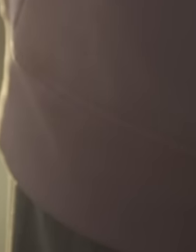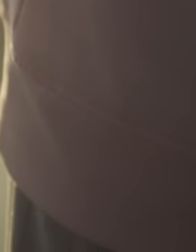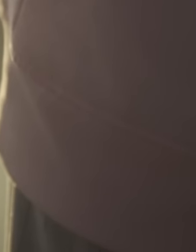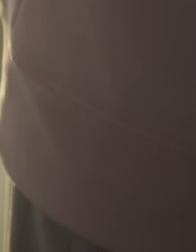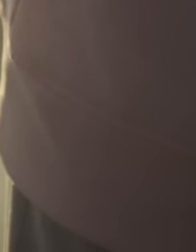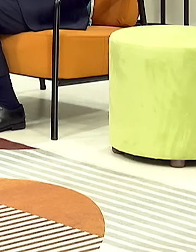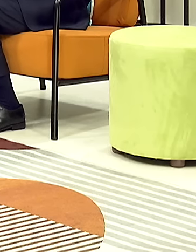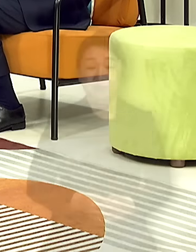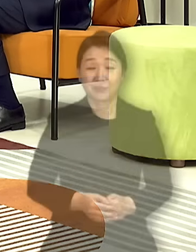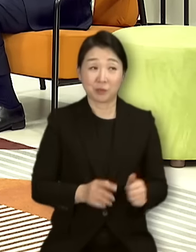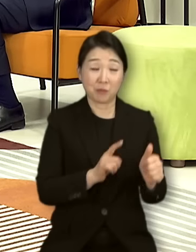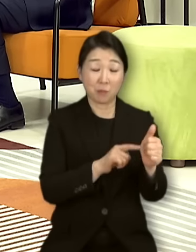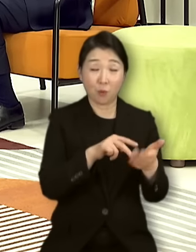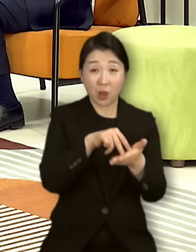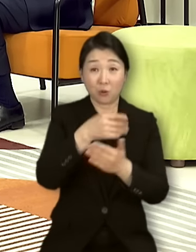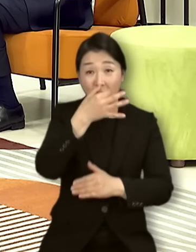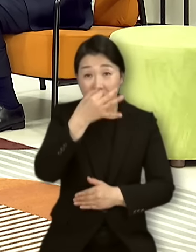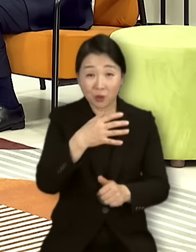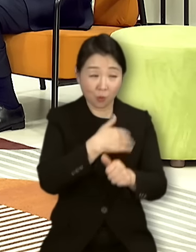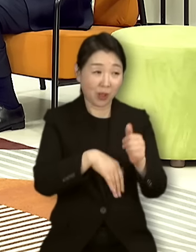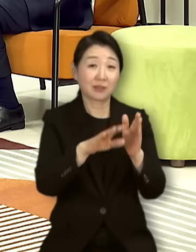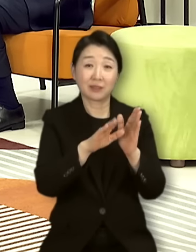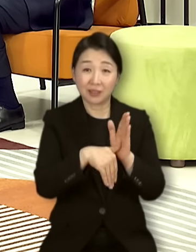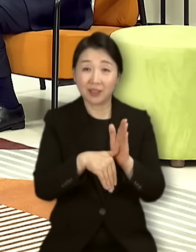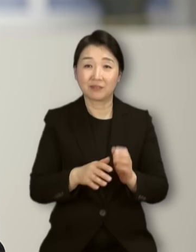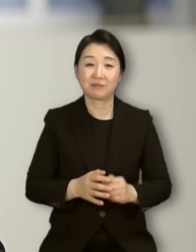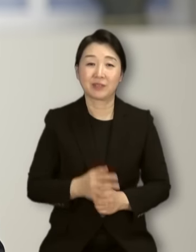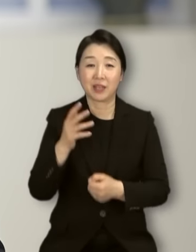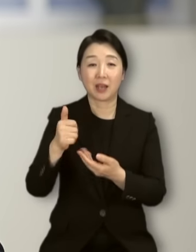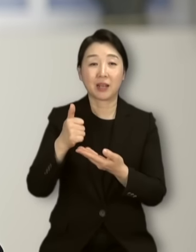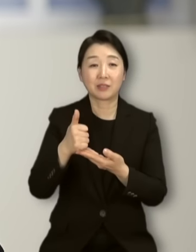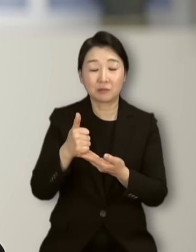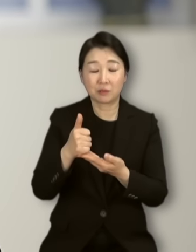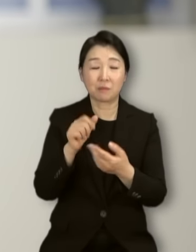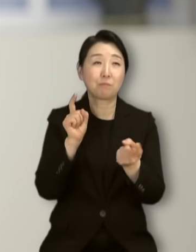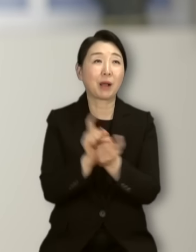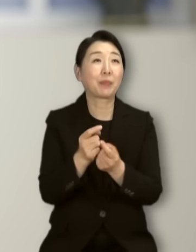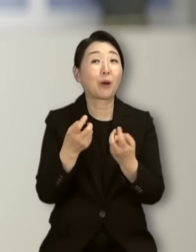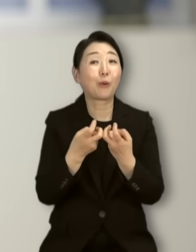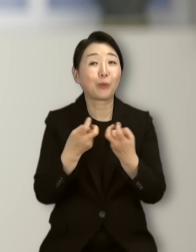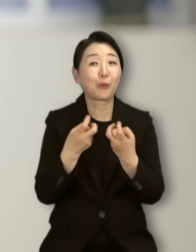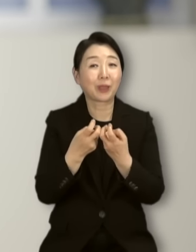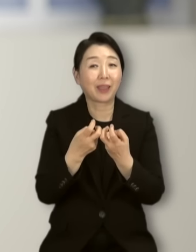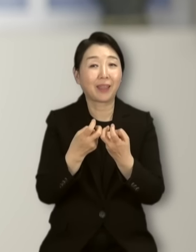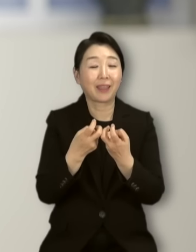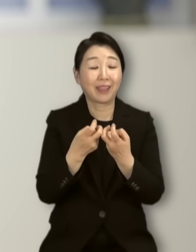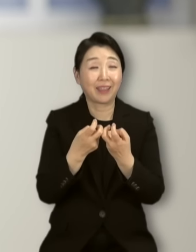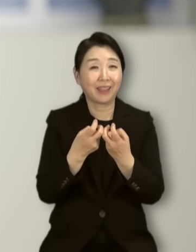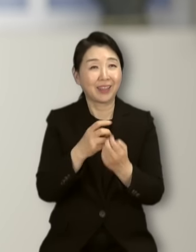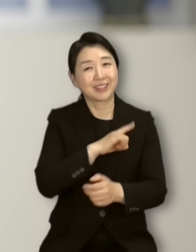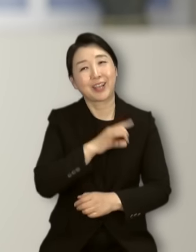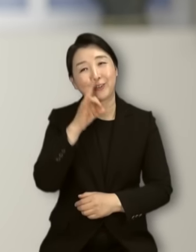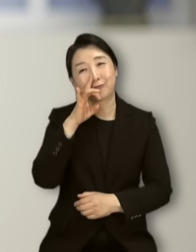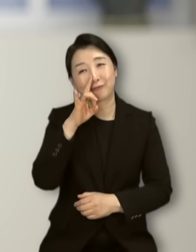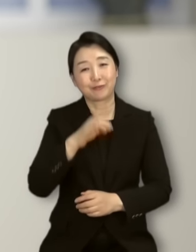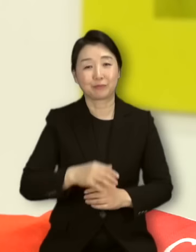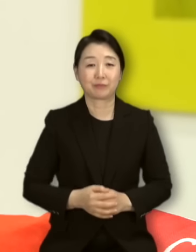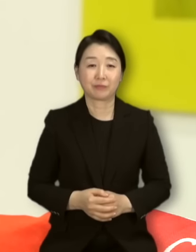중입니다 이렇게 병모 씨 외롭고 힘들었던 환경 속에서 하나님을 어떻게 만났는지 그게 가장